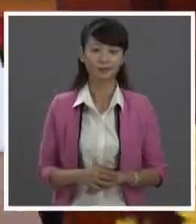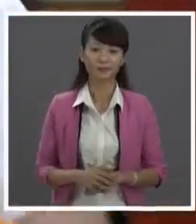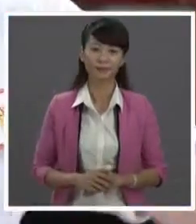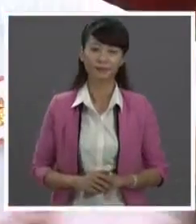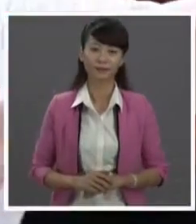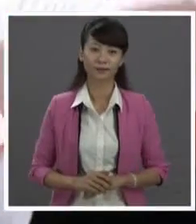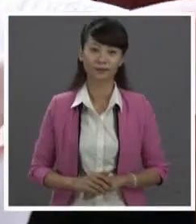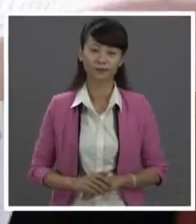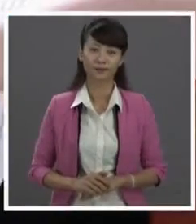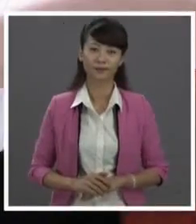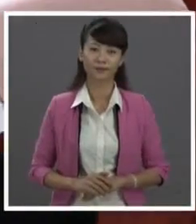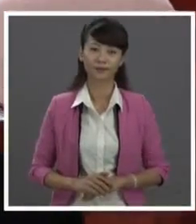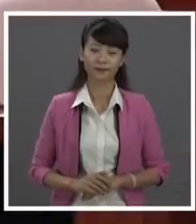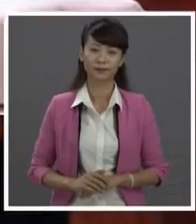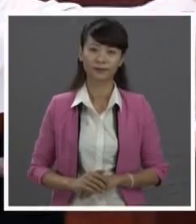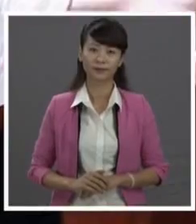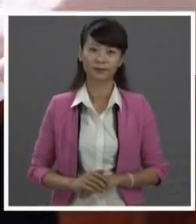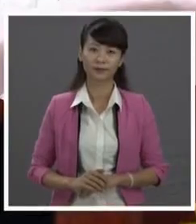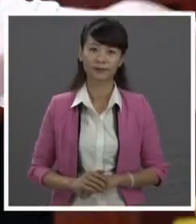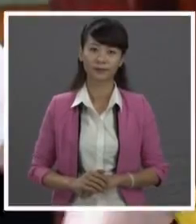高啊！